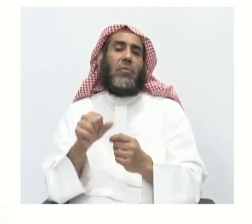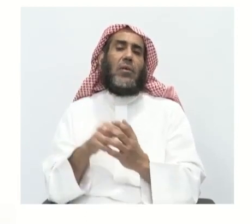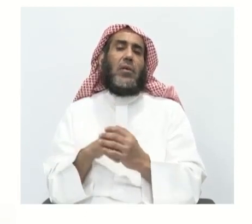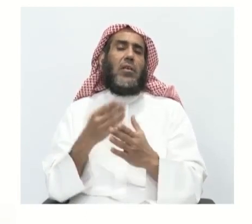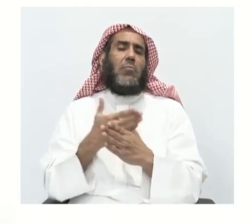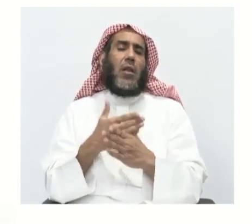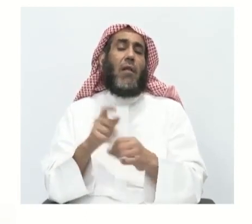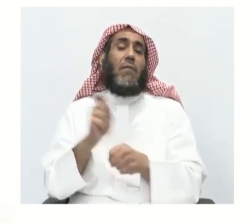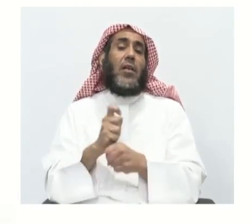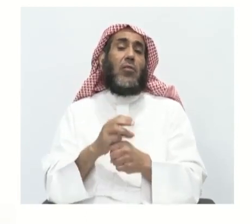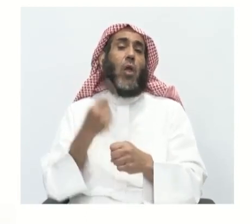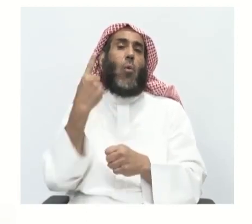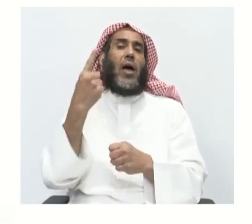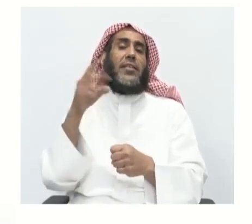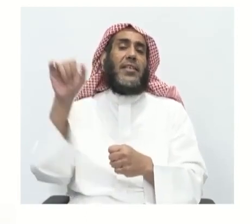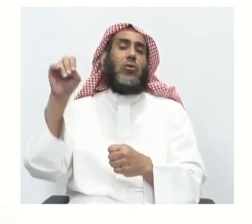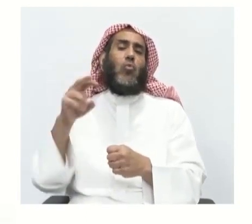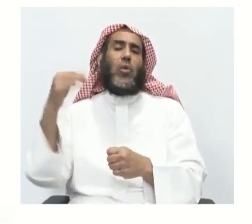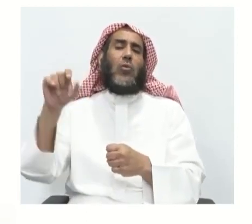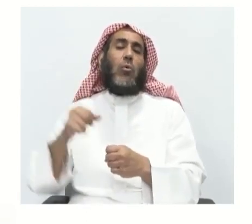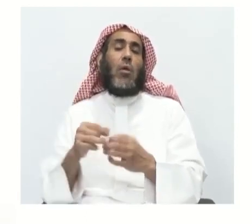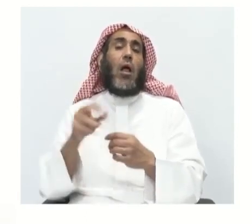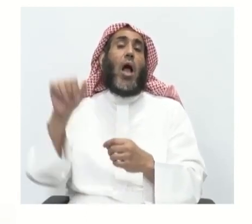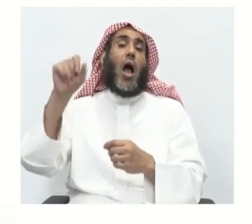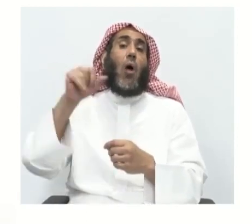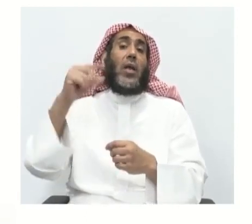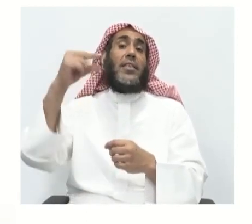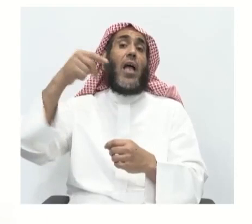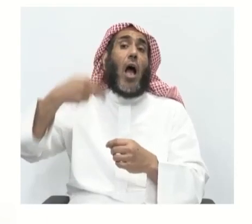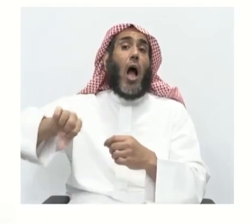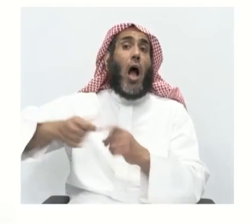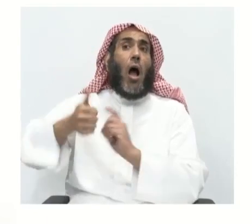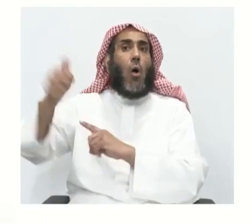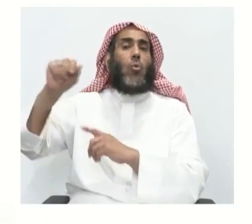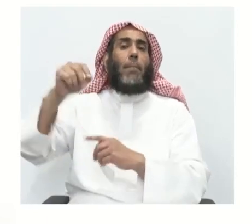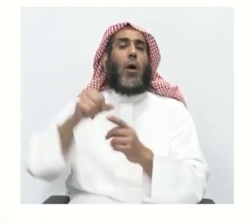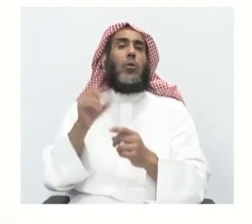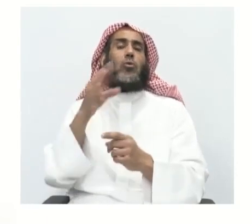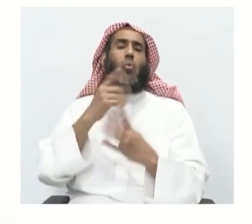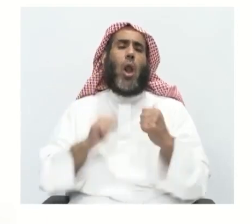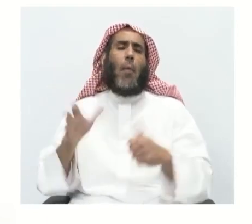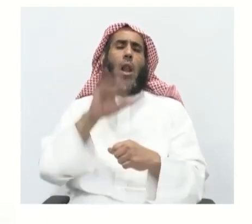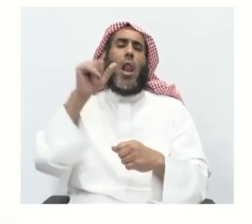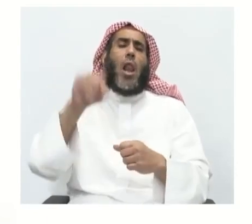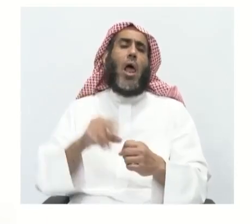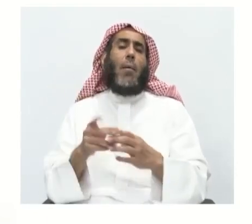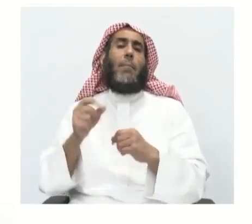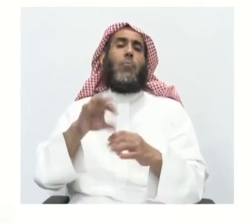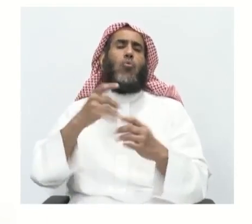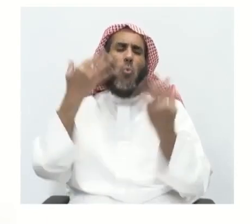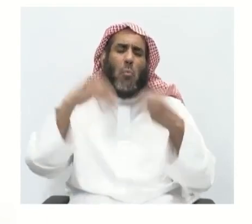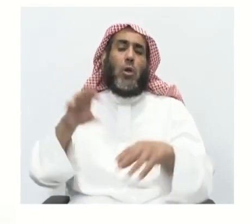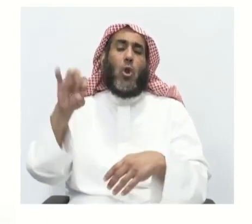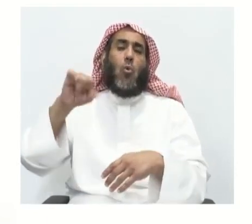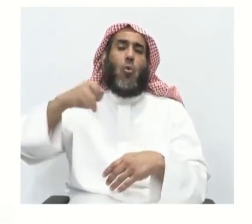الف لان الفعل يدل على الواحد بينما الافعال هنا هؤلاء دعوا ربه الطلاب لم يهملوا واجباتهم مختومه بواو بعدها